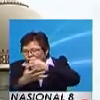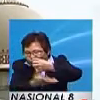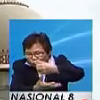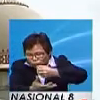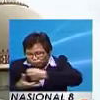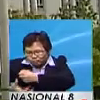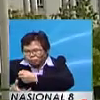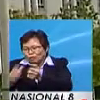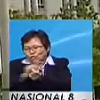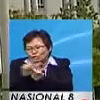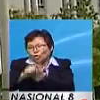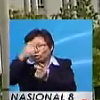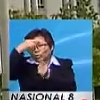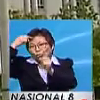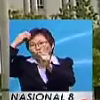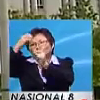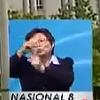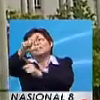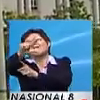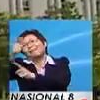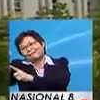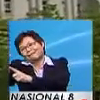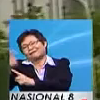diluluskan untuk tujuan